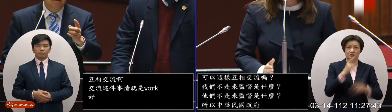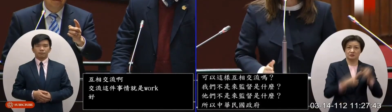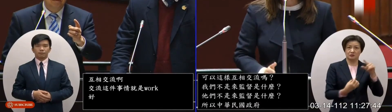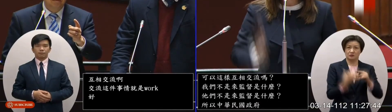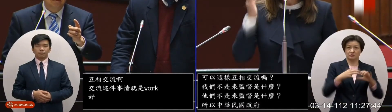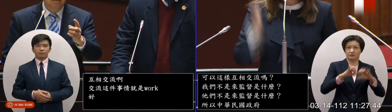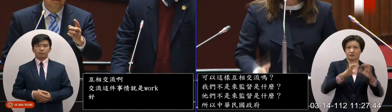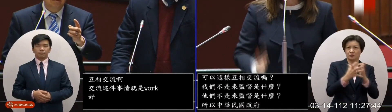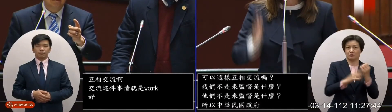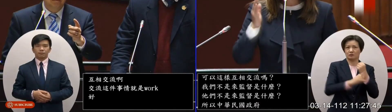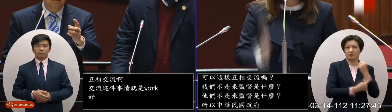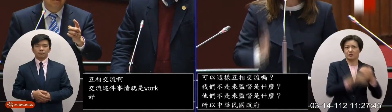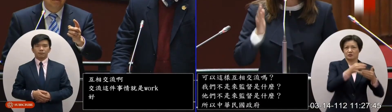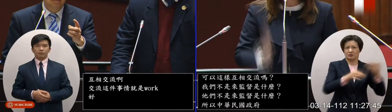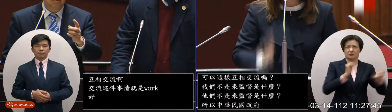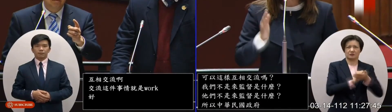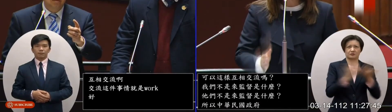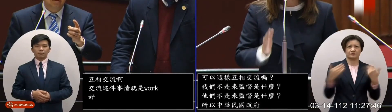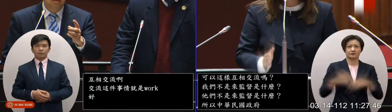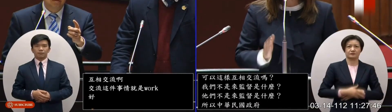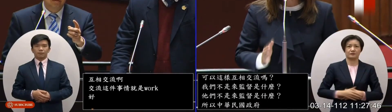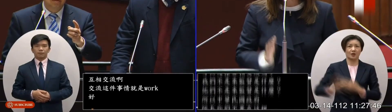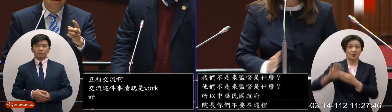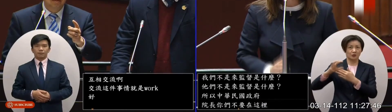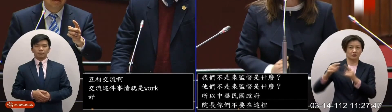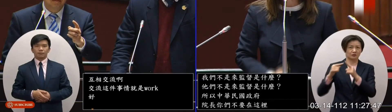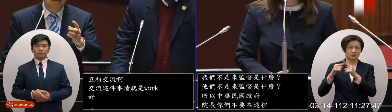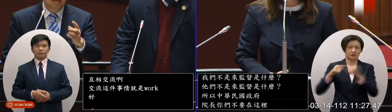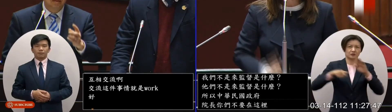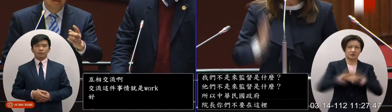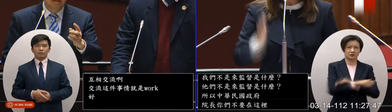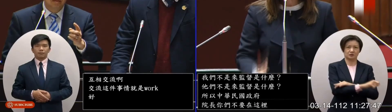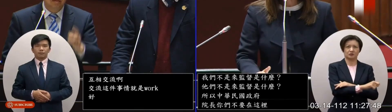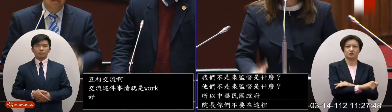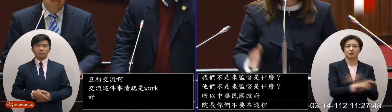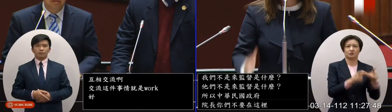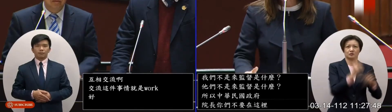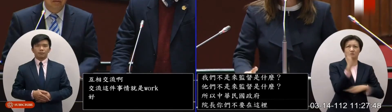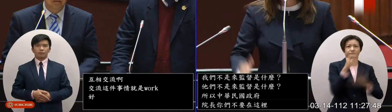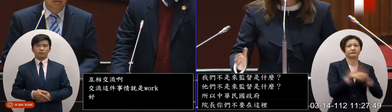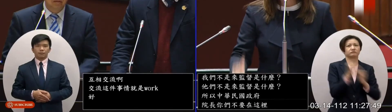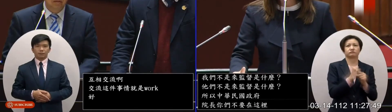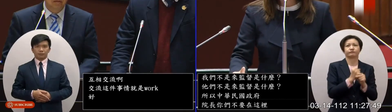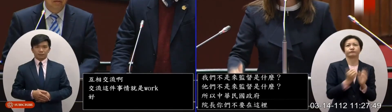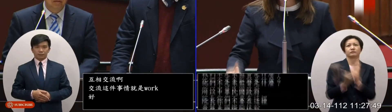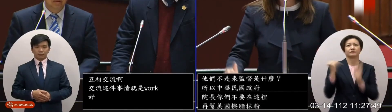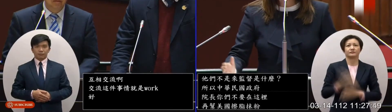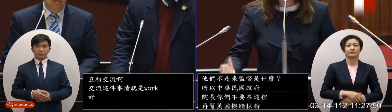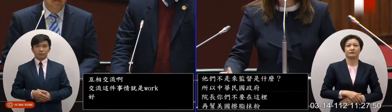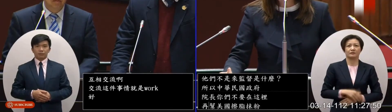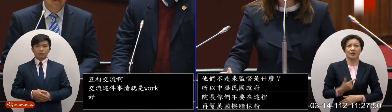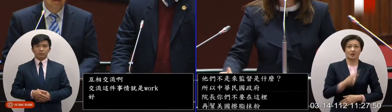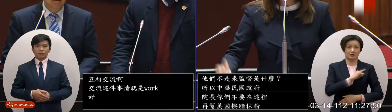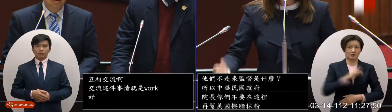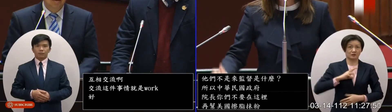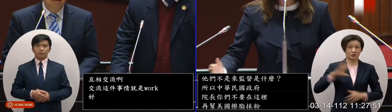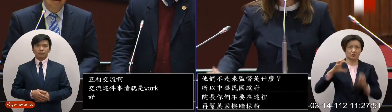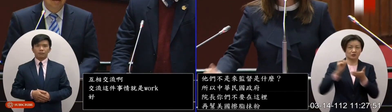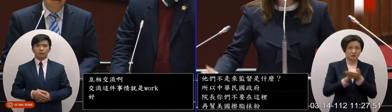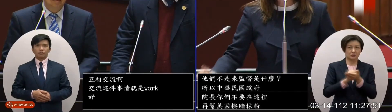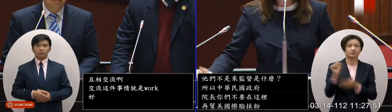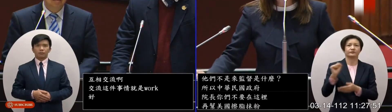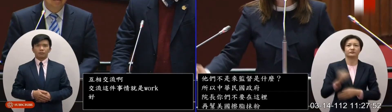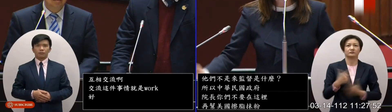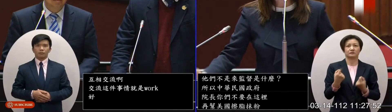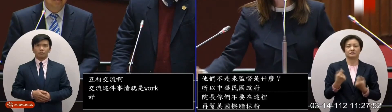非常清楚，不可以有外国人进入到工作，纵使他是有双重国籍，也必